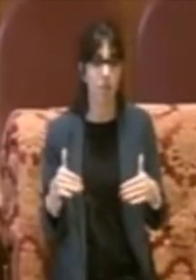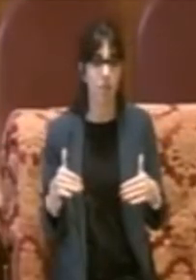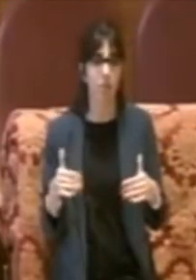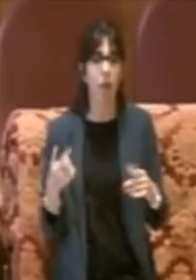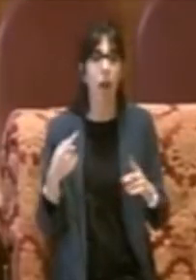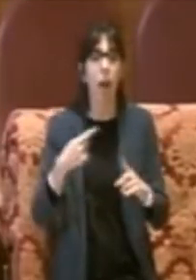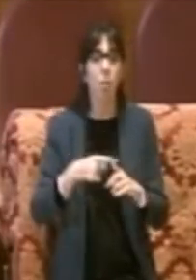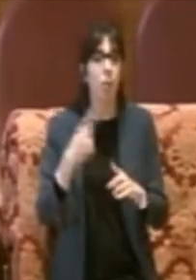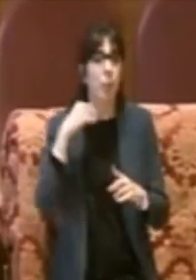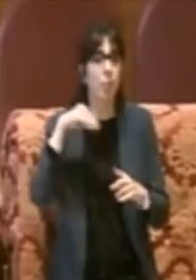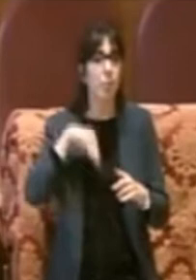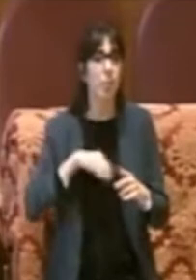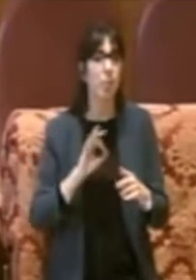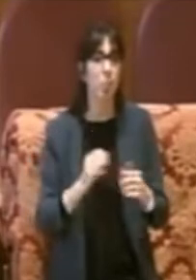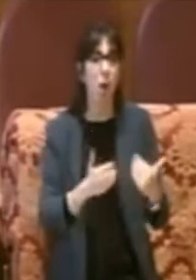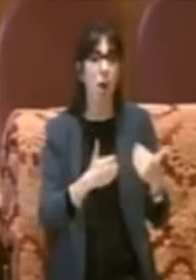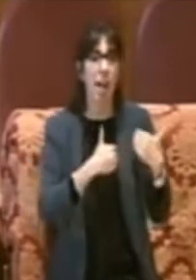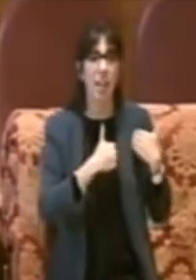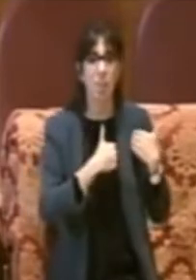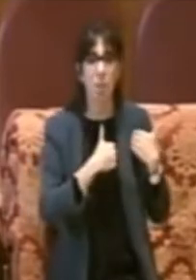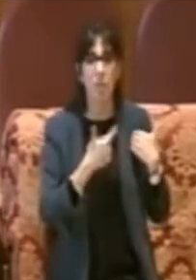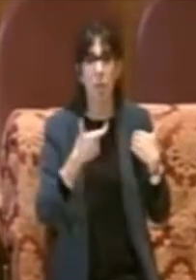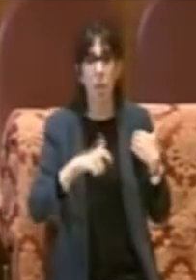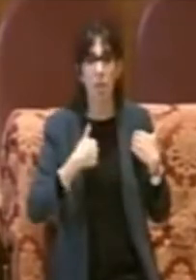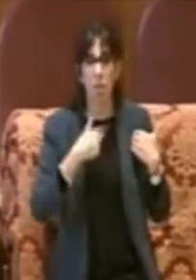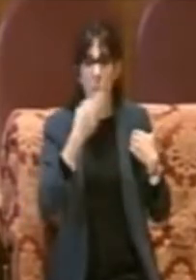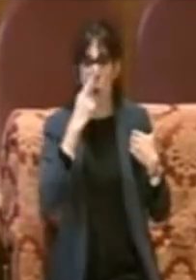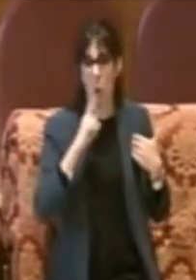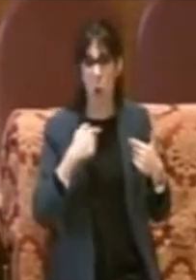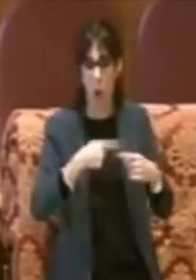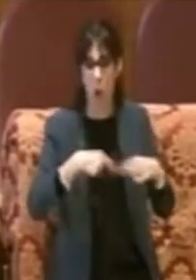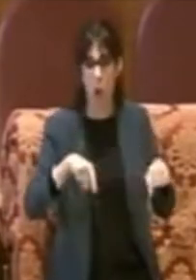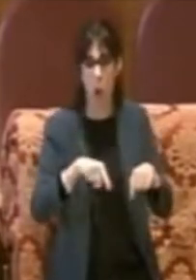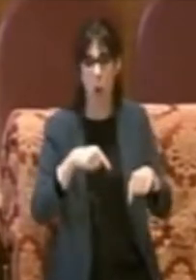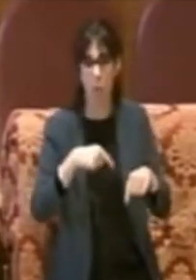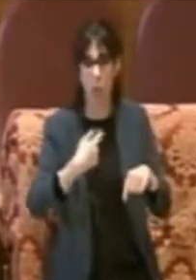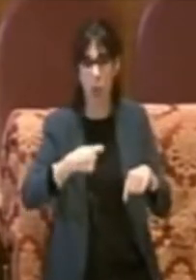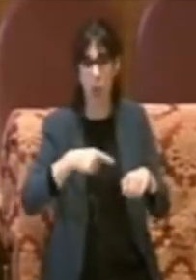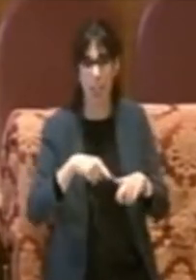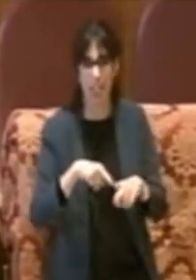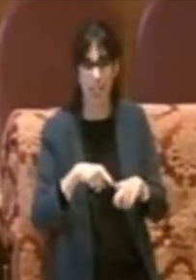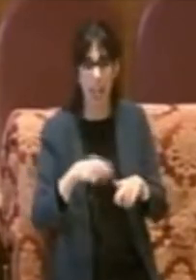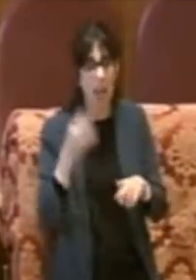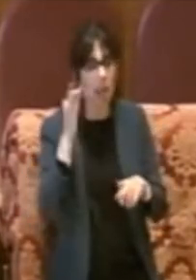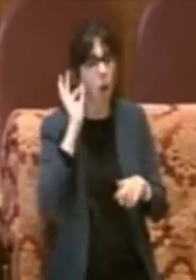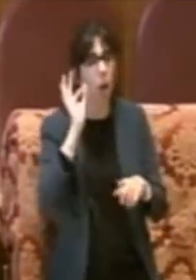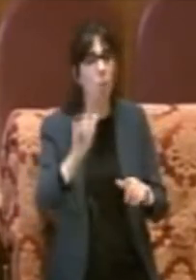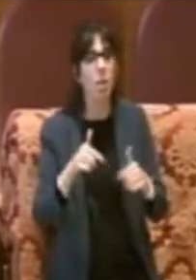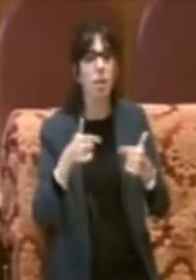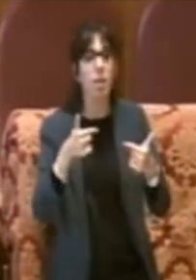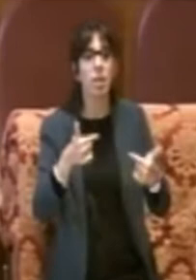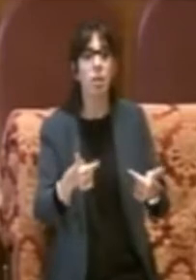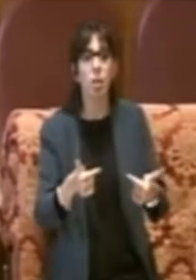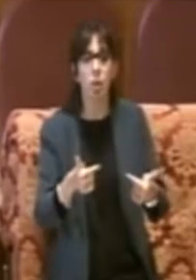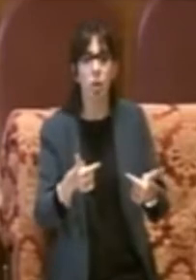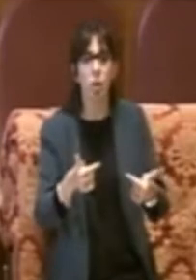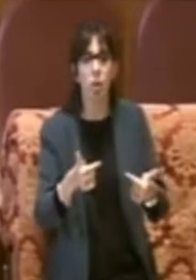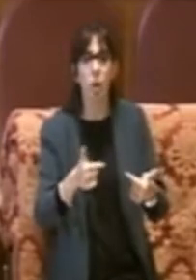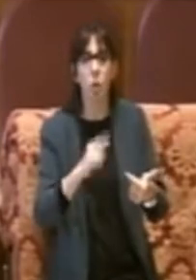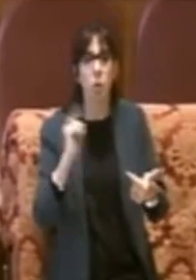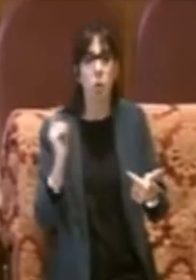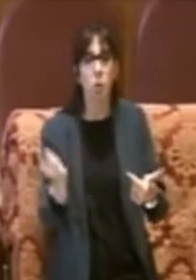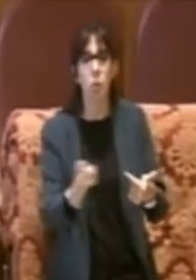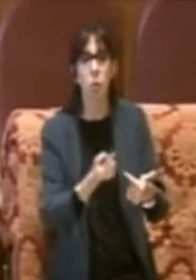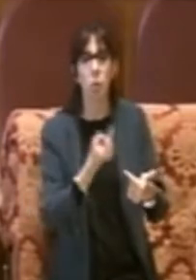responsabilità che questo ruolo richiede per garantire il più possibile a tutti